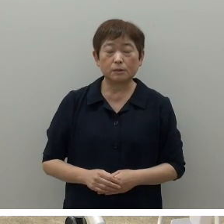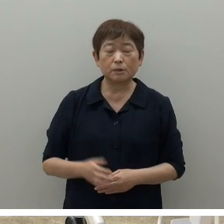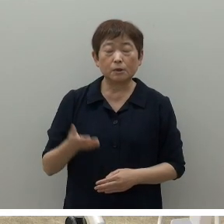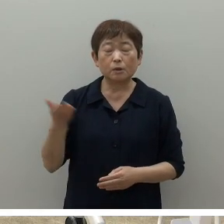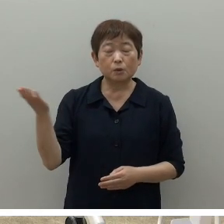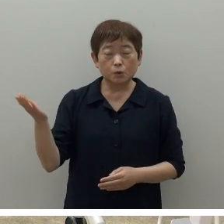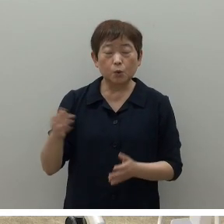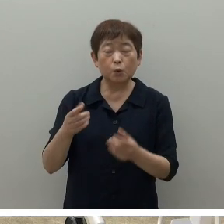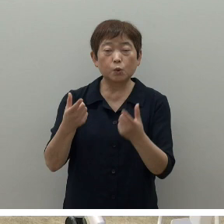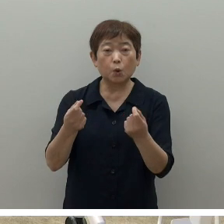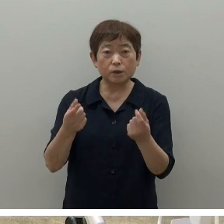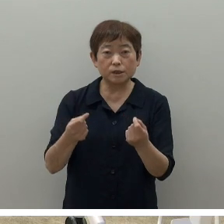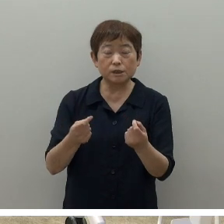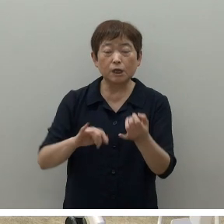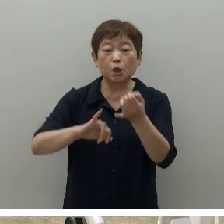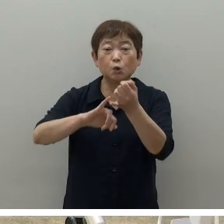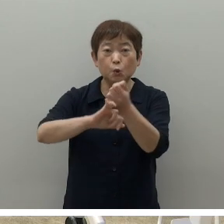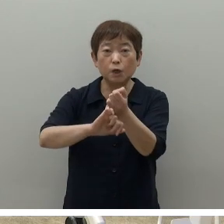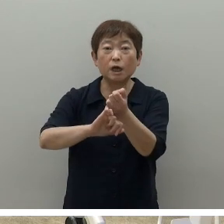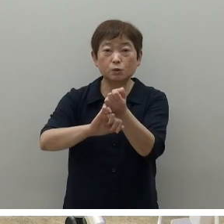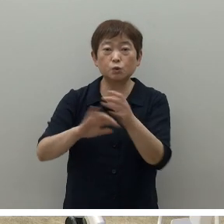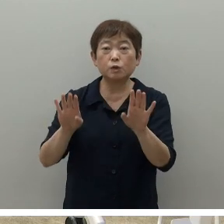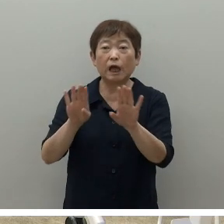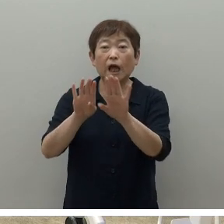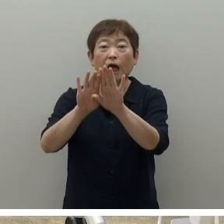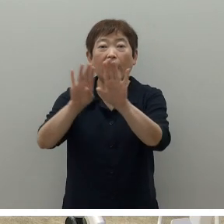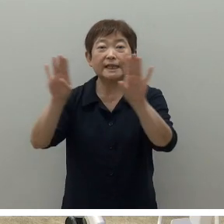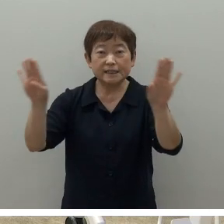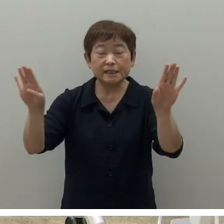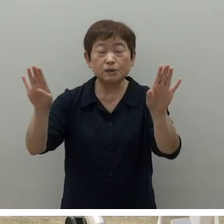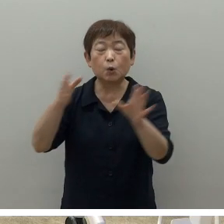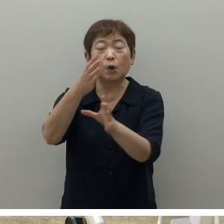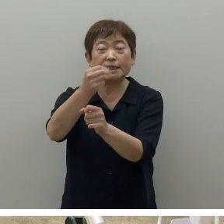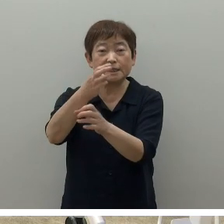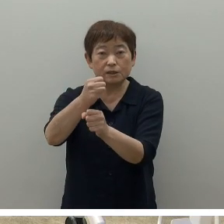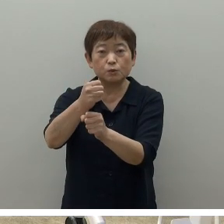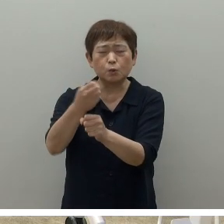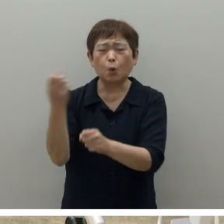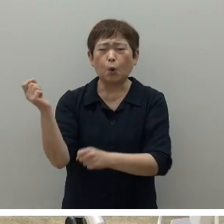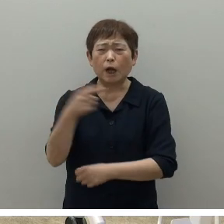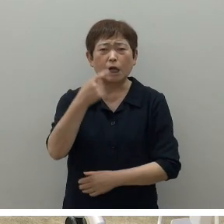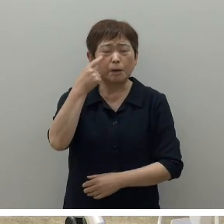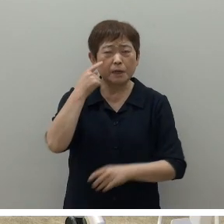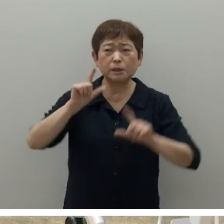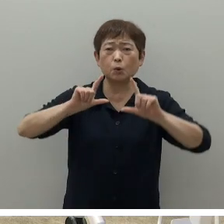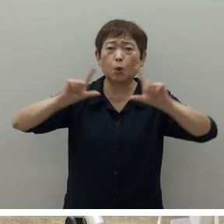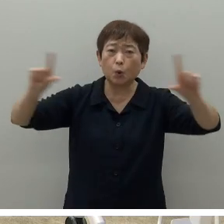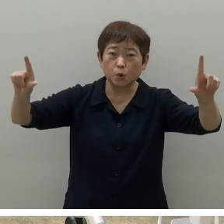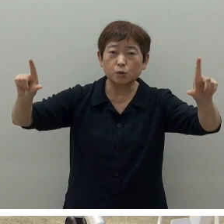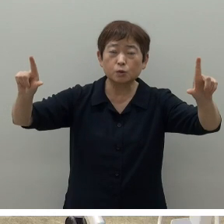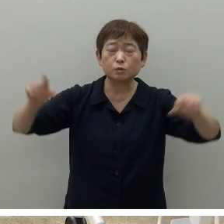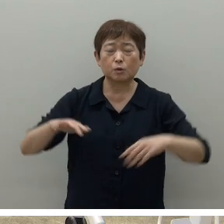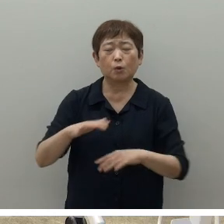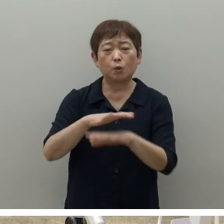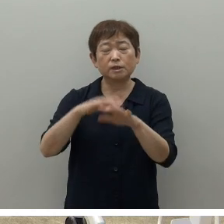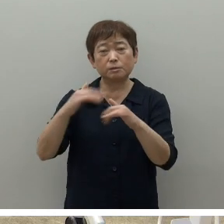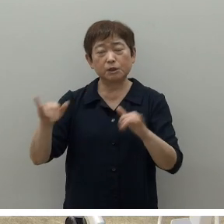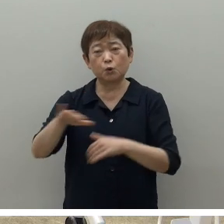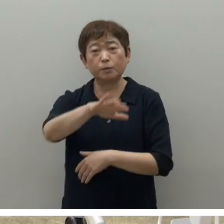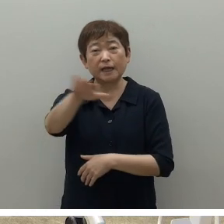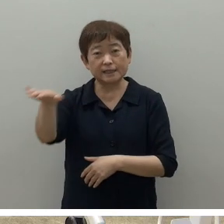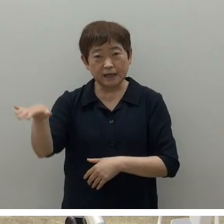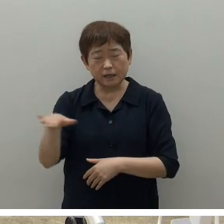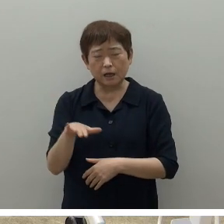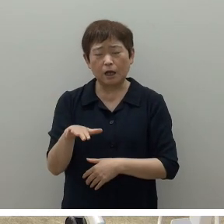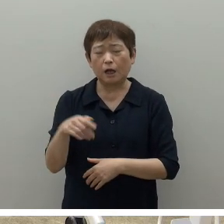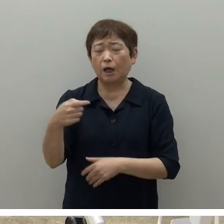以上のように予約開始日を早めに公表することによりまして、市民の皆様におかれましては身近